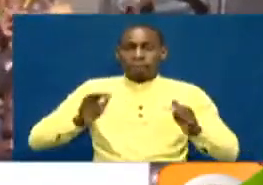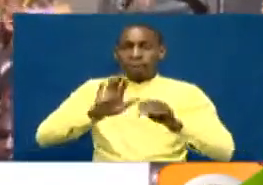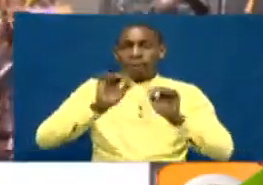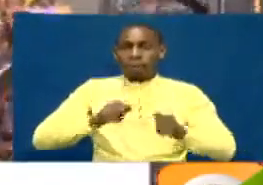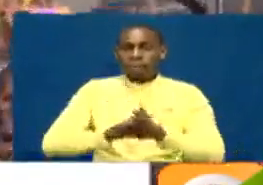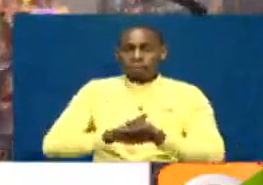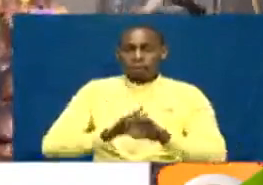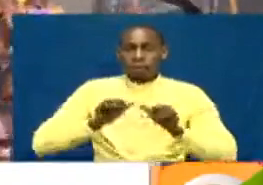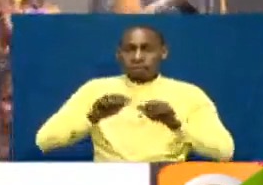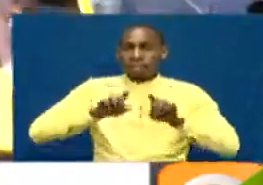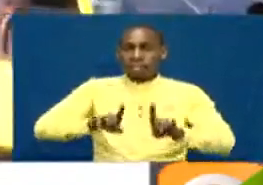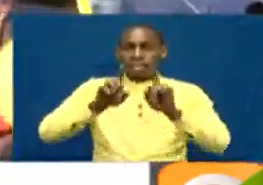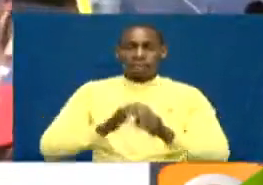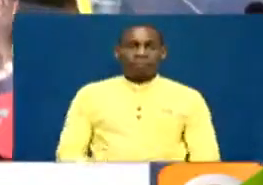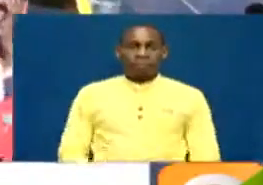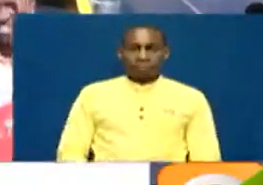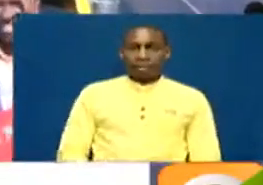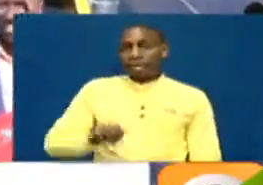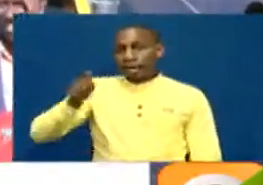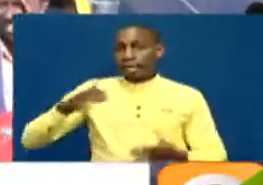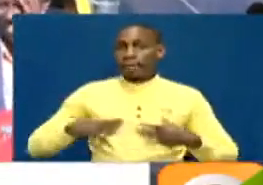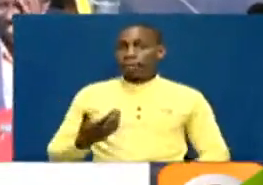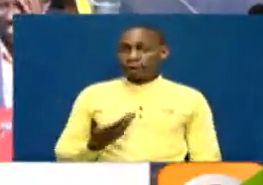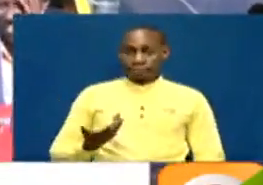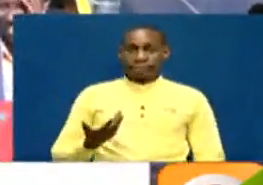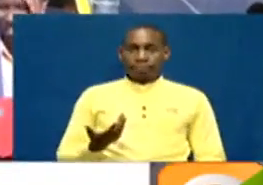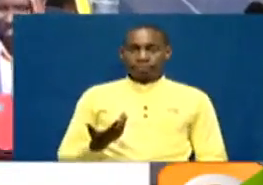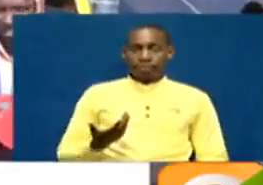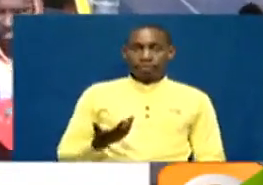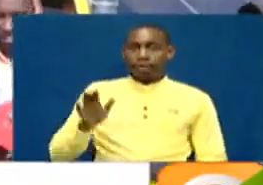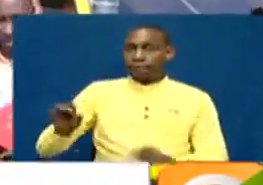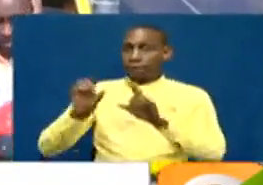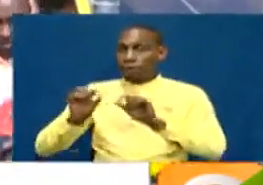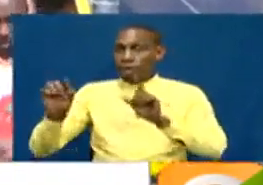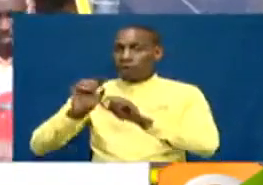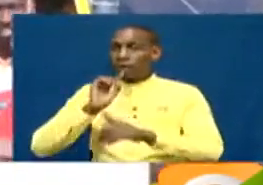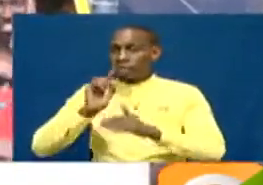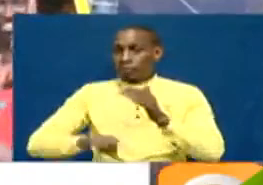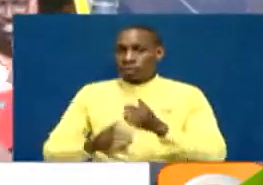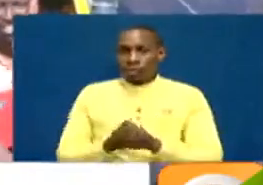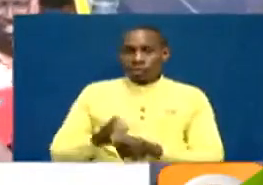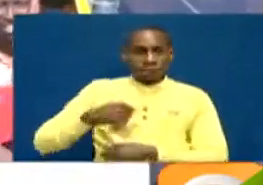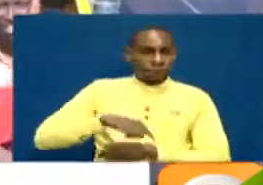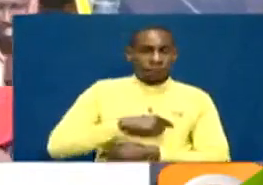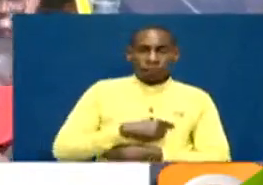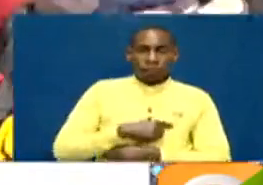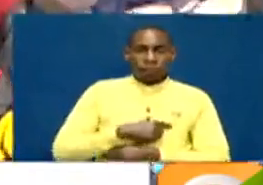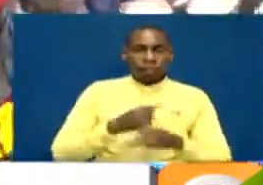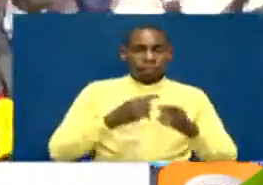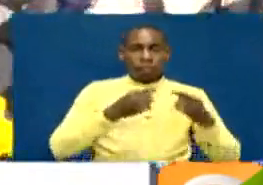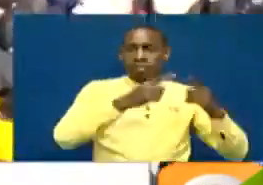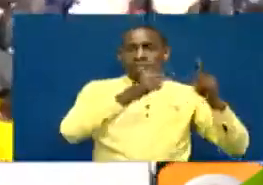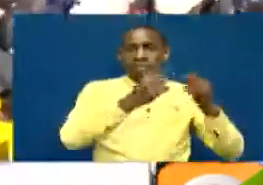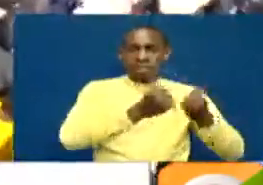waweze kujisimamia jameni. Kuna watu ambao wamekuwa wakisema ati sisi hatuna ushindi